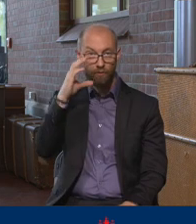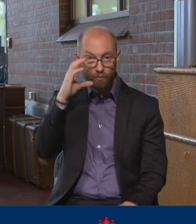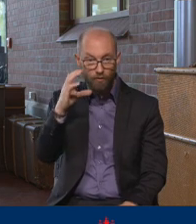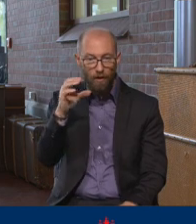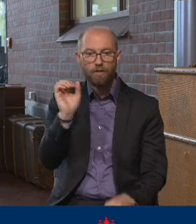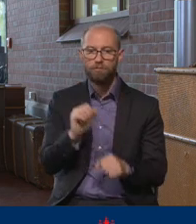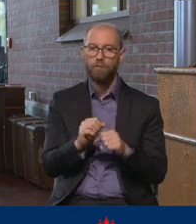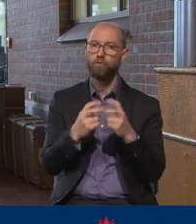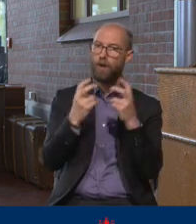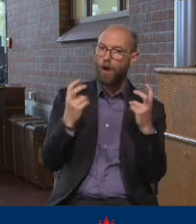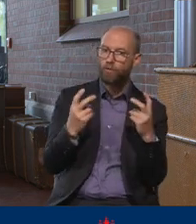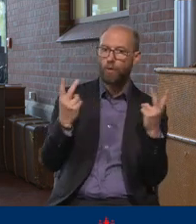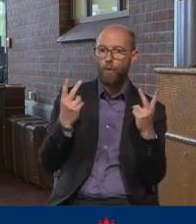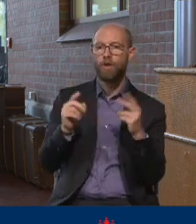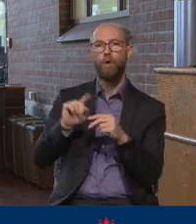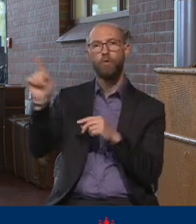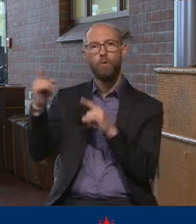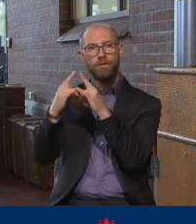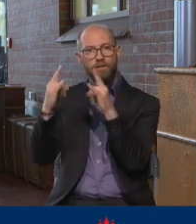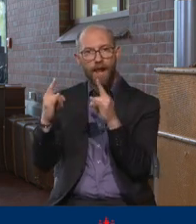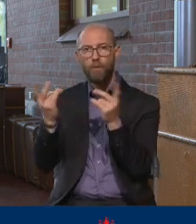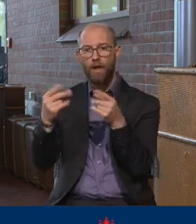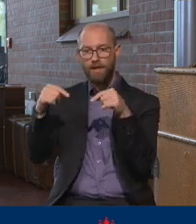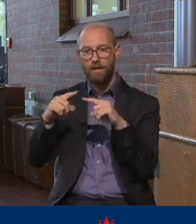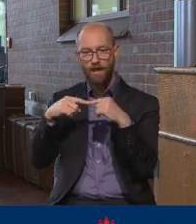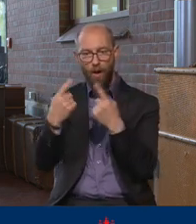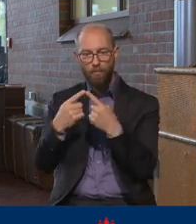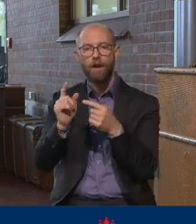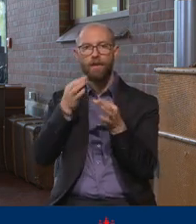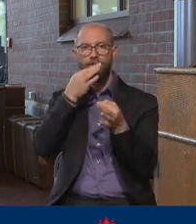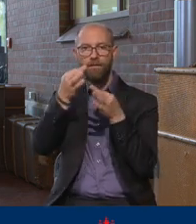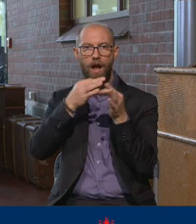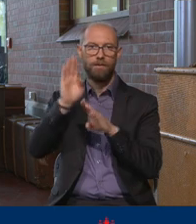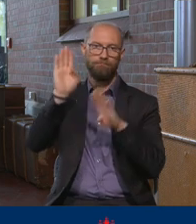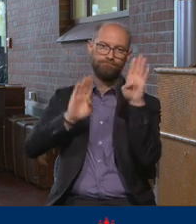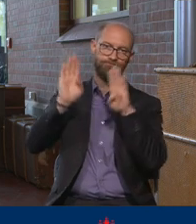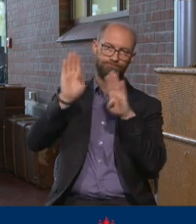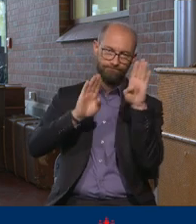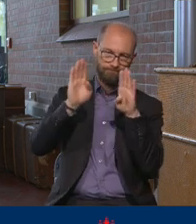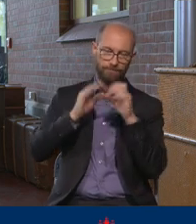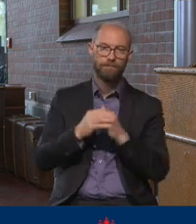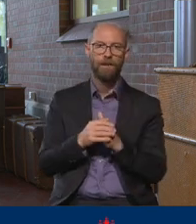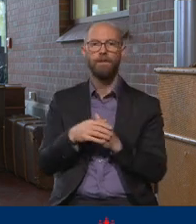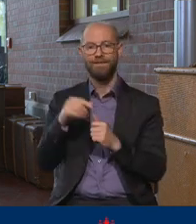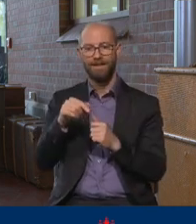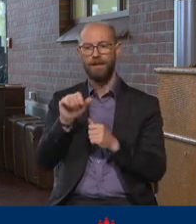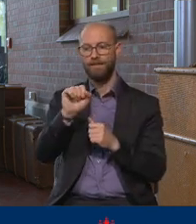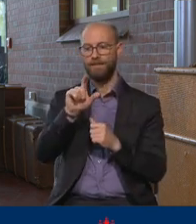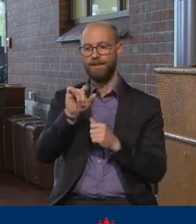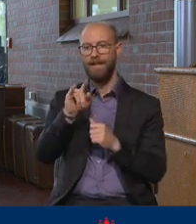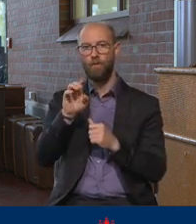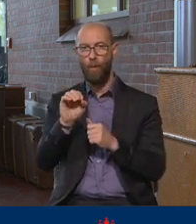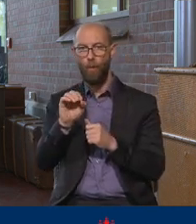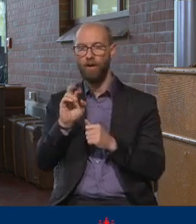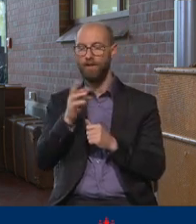stream oder auch hier oder da drüben im zelt fragen stellen die fragen können sie wiederum licon als